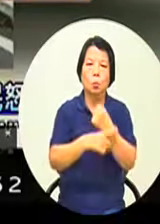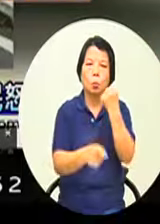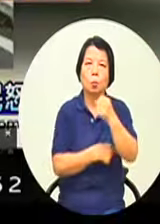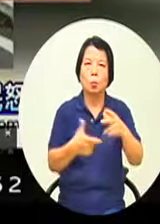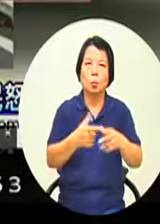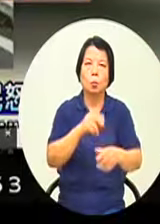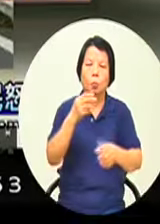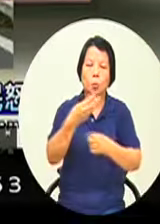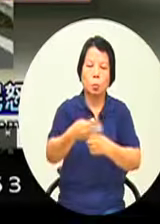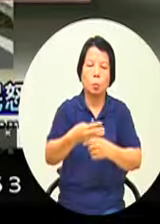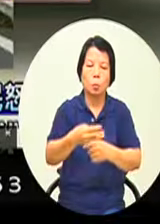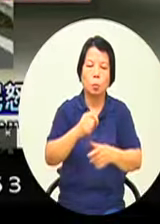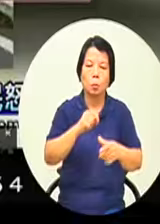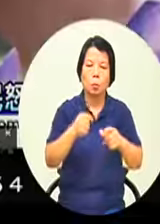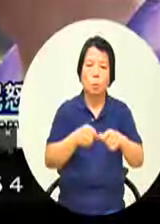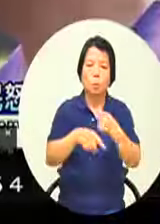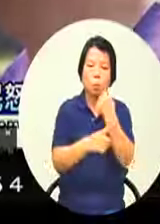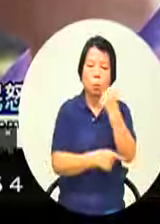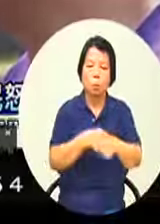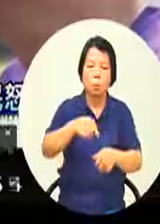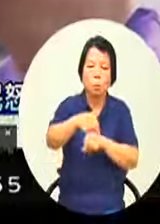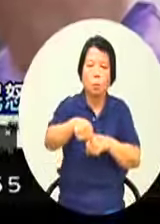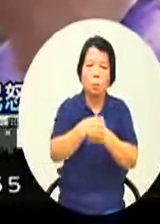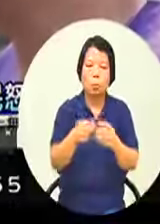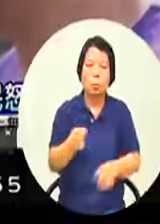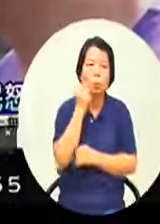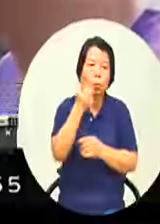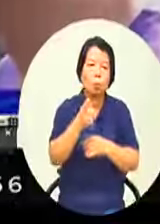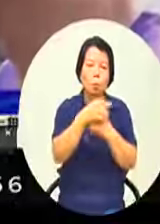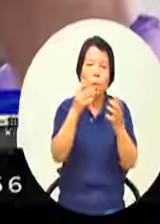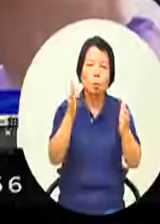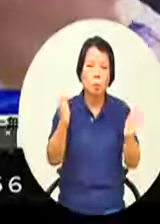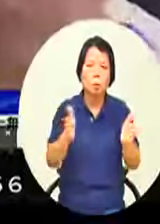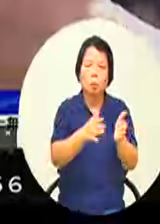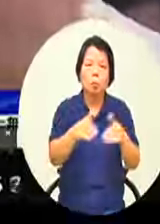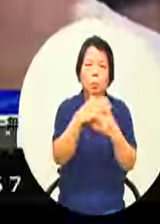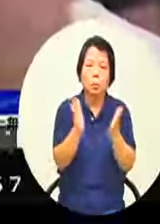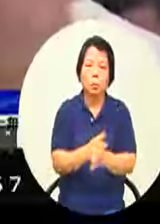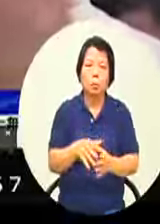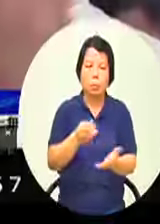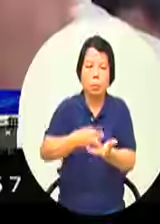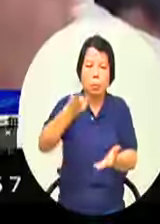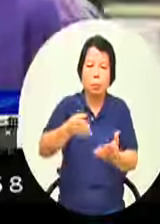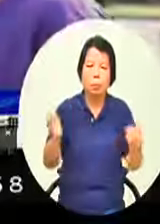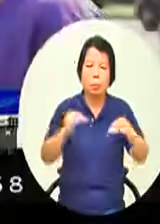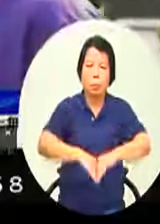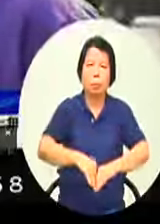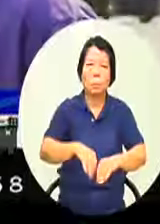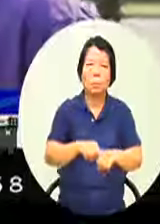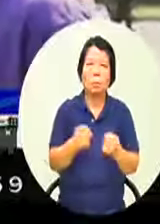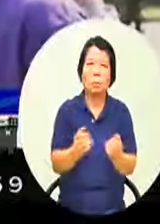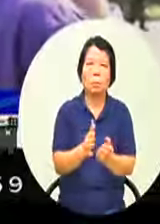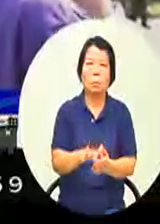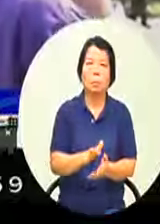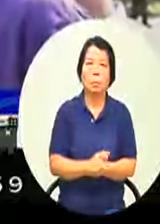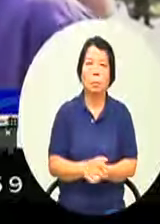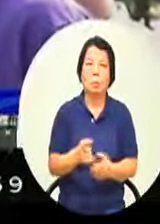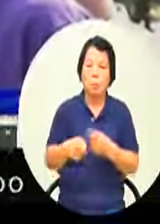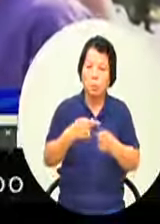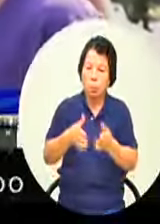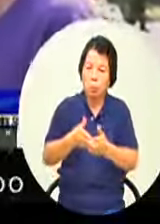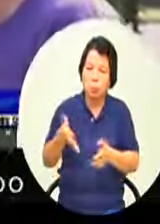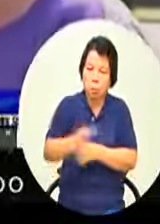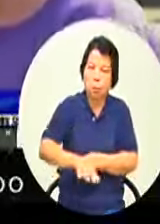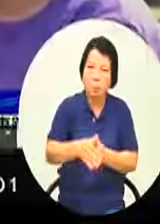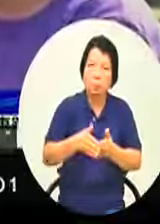中林路一个月来第二次坍塌。 阮家人做平安嘛，应该死的就对了，一个字袂搞